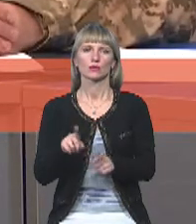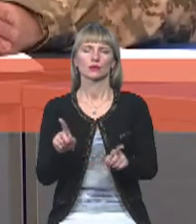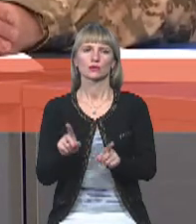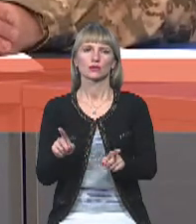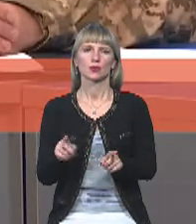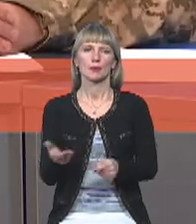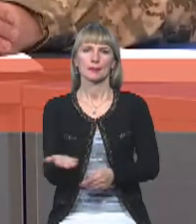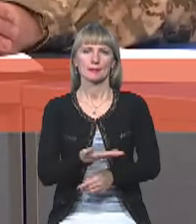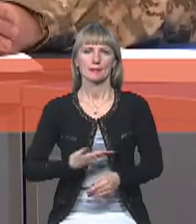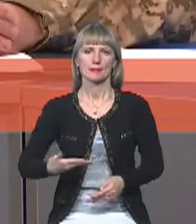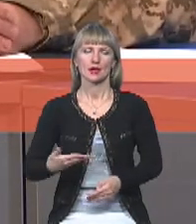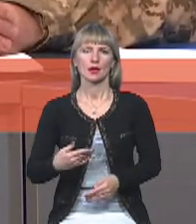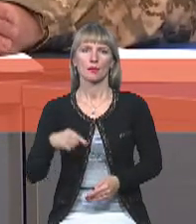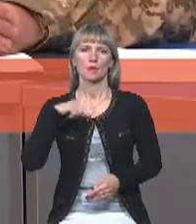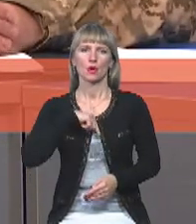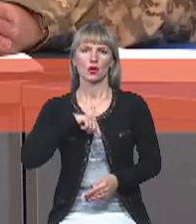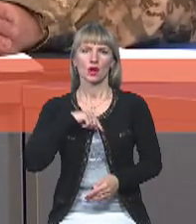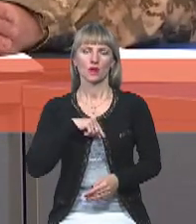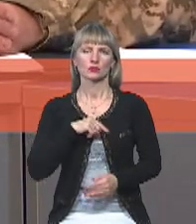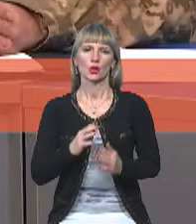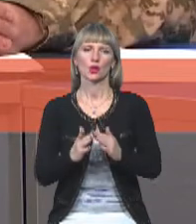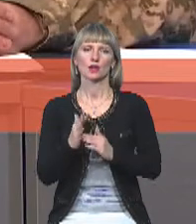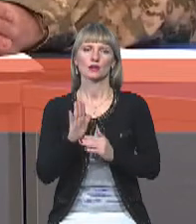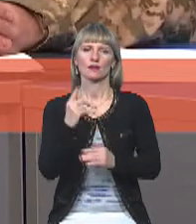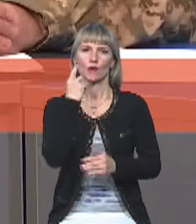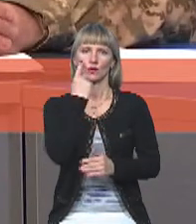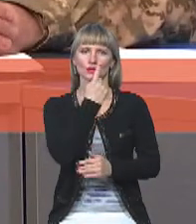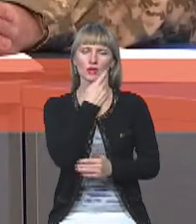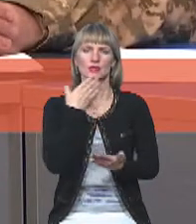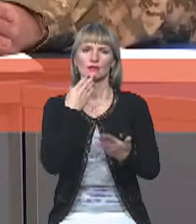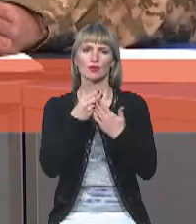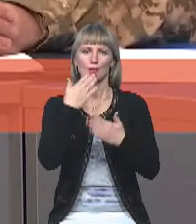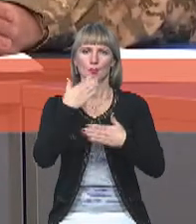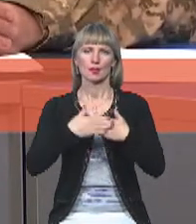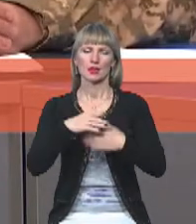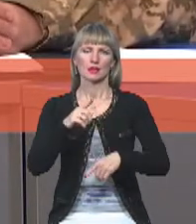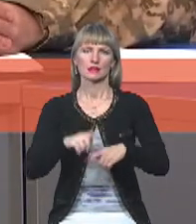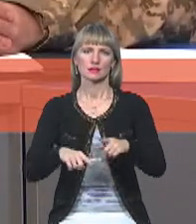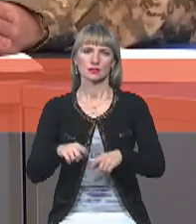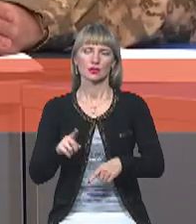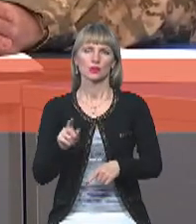скажімо так, ми морально ростемо в очах своїх близьких, то що